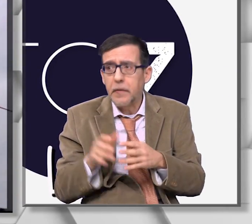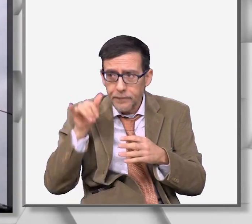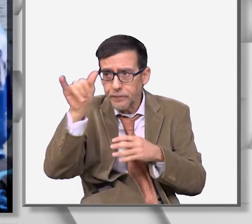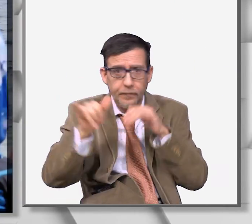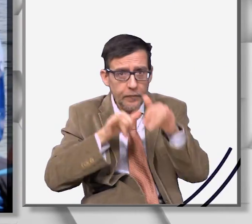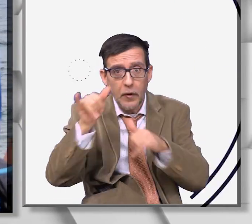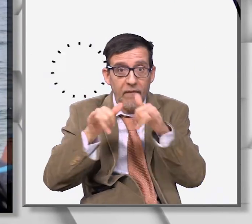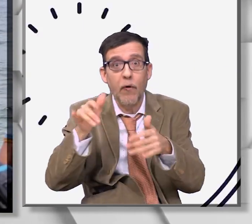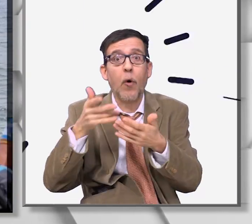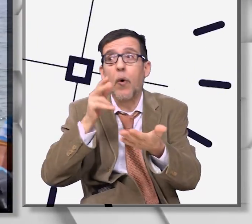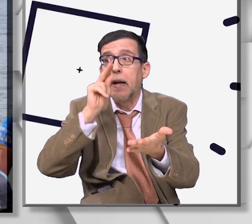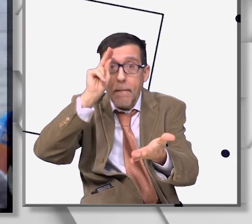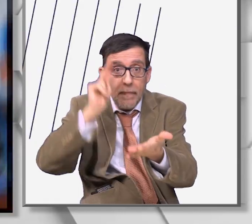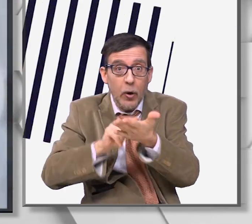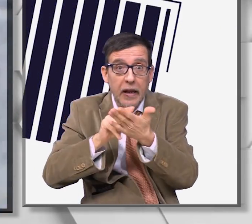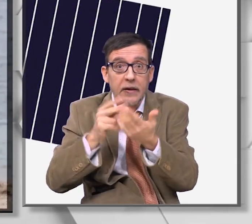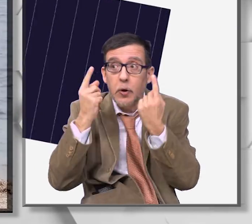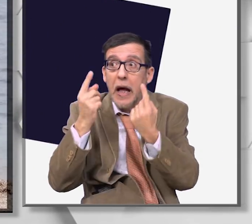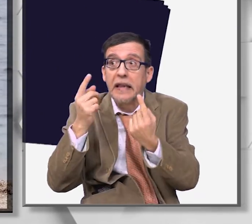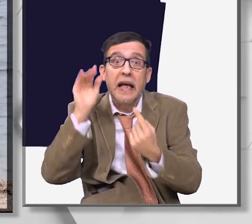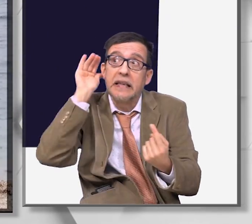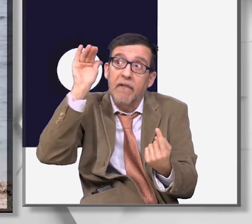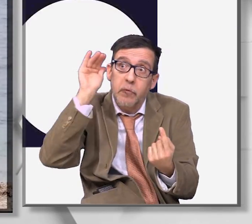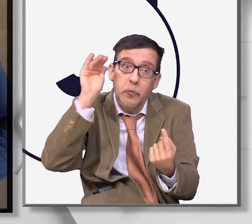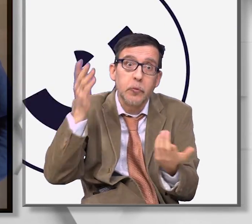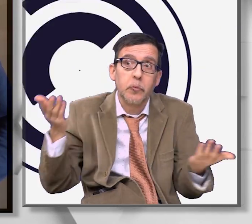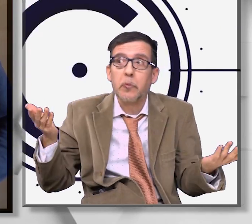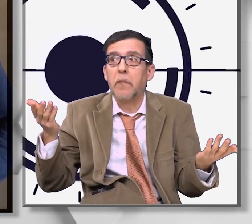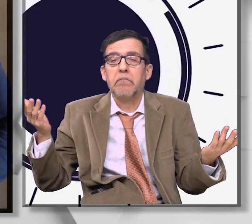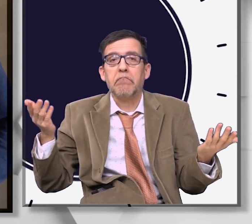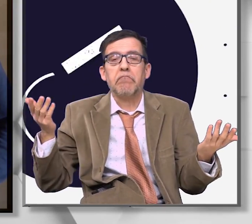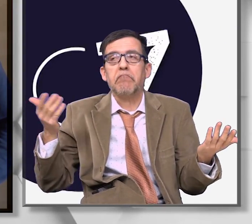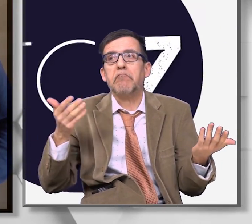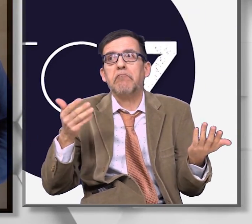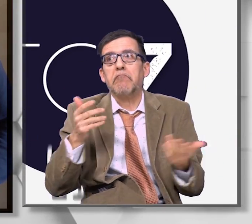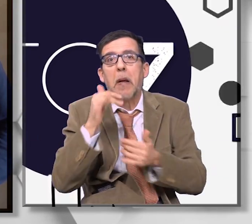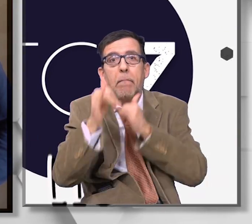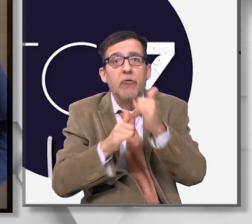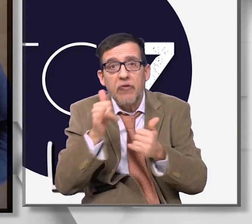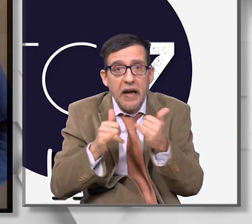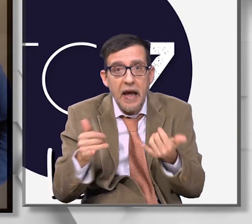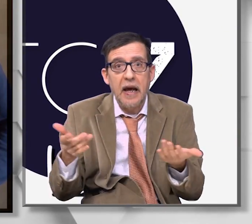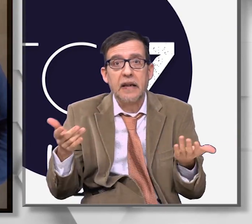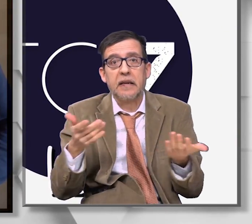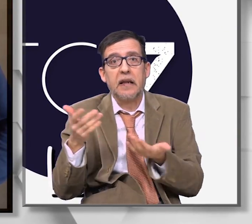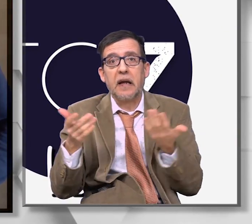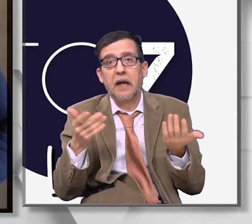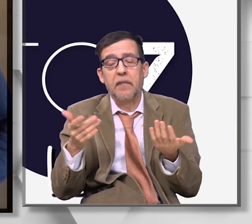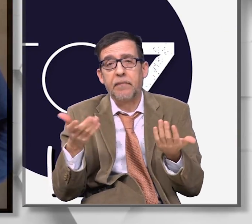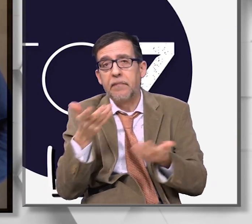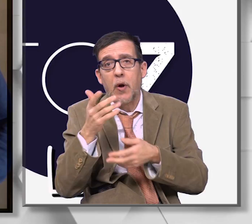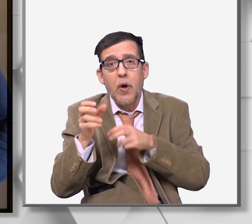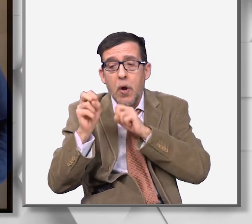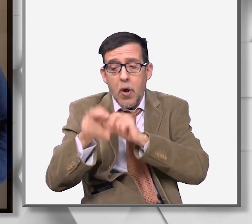prenotazioni in attesa del futuro ma non si parla soltanto di biciclette anche le